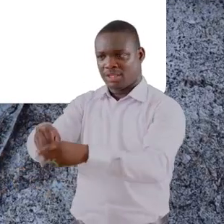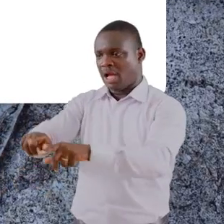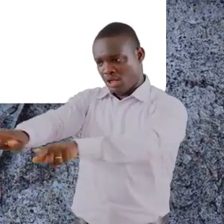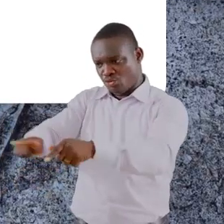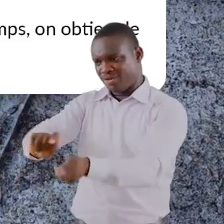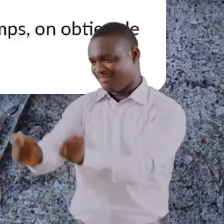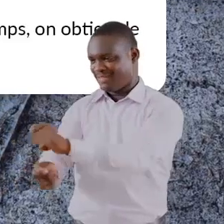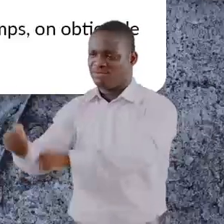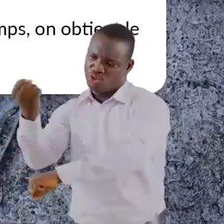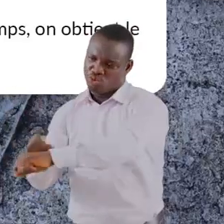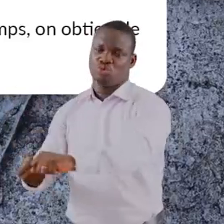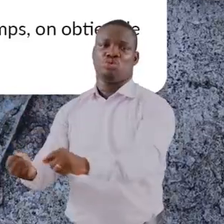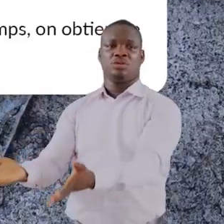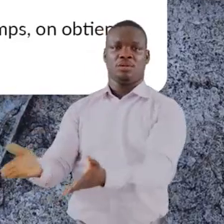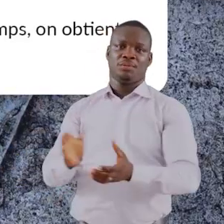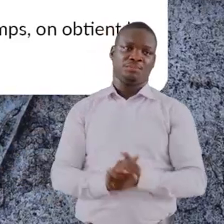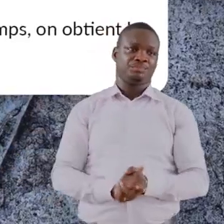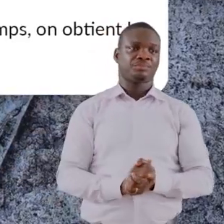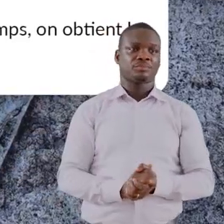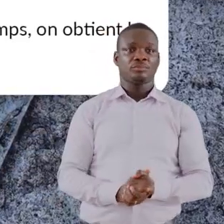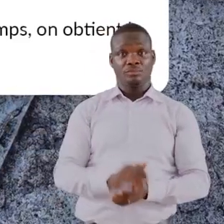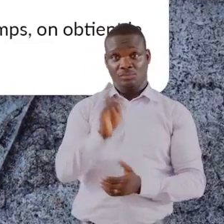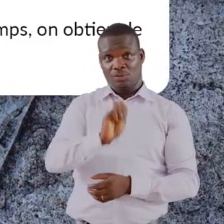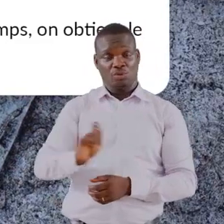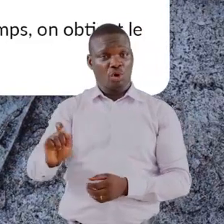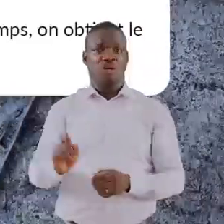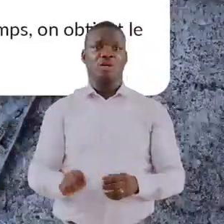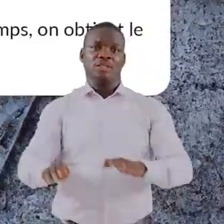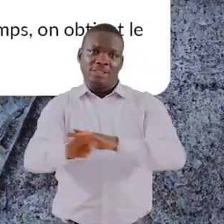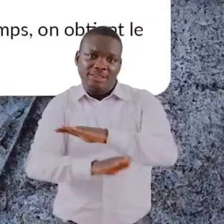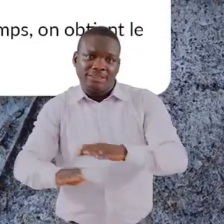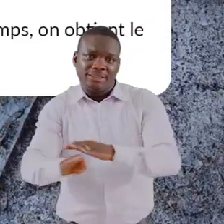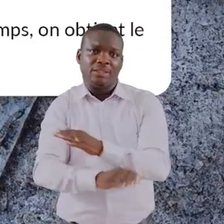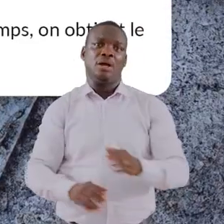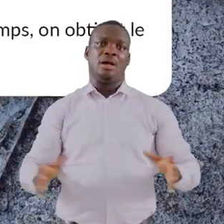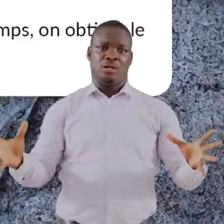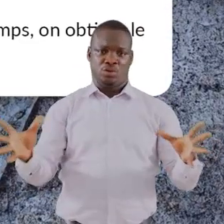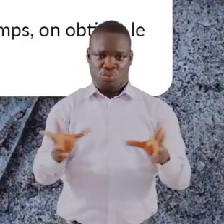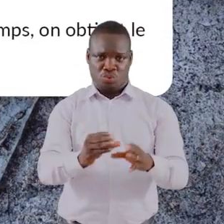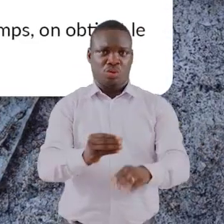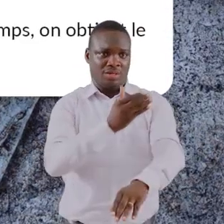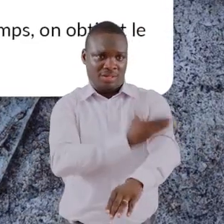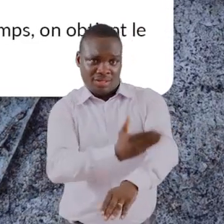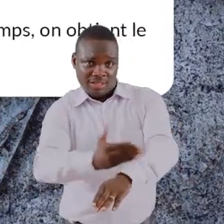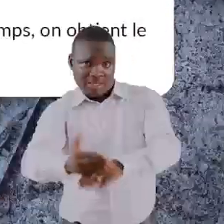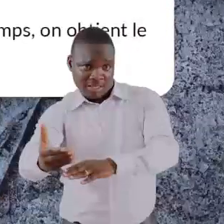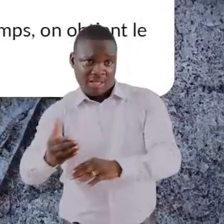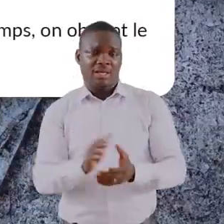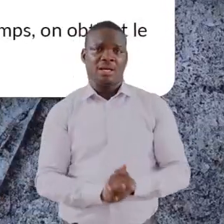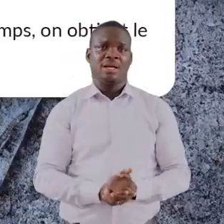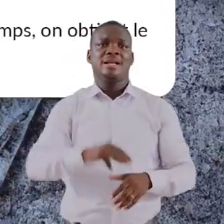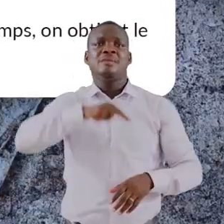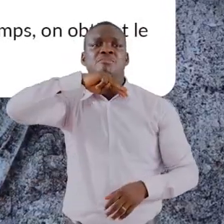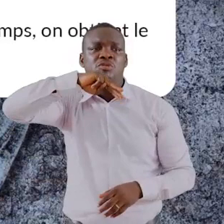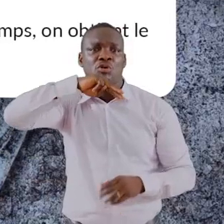Ainsi, dans le cas du gîte d'altération, Les minéraux issus de cette